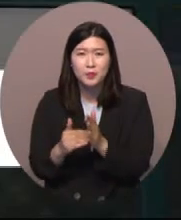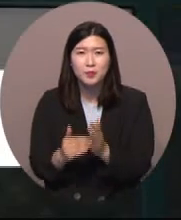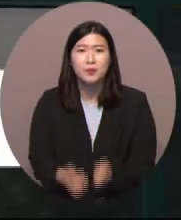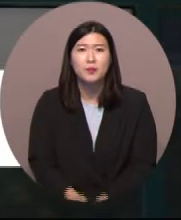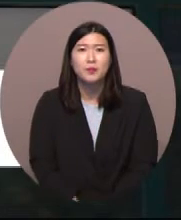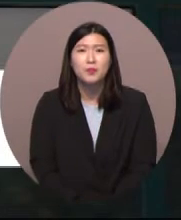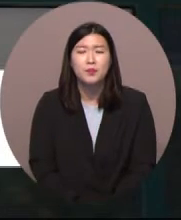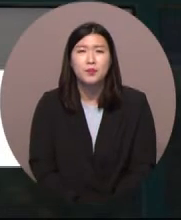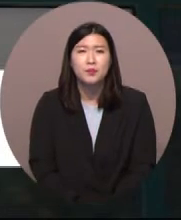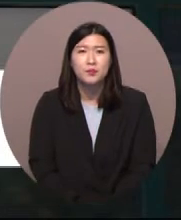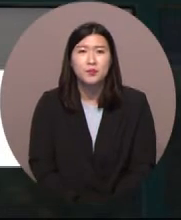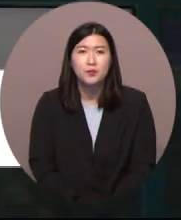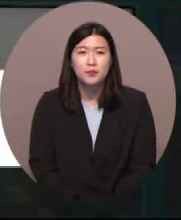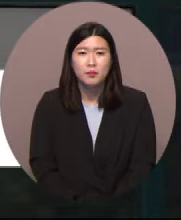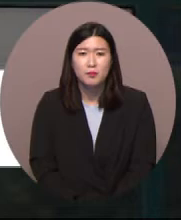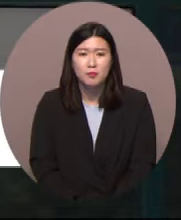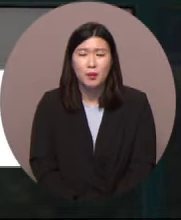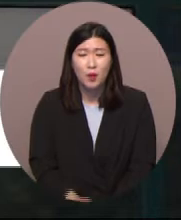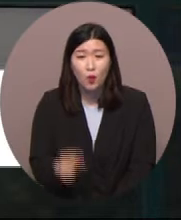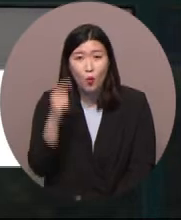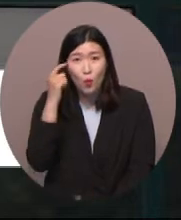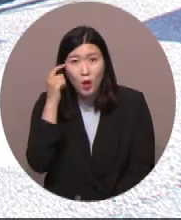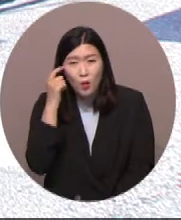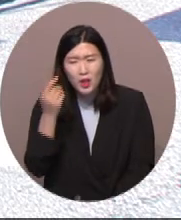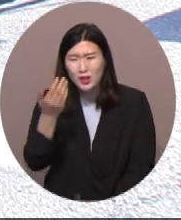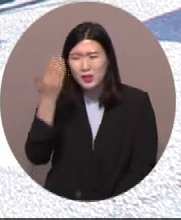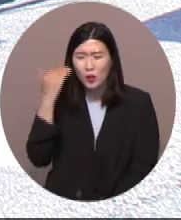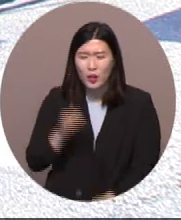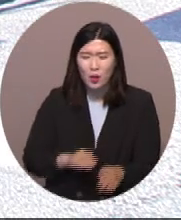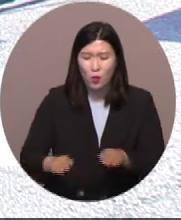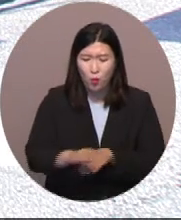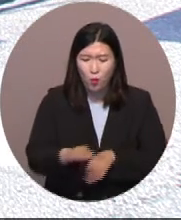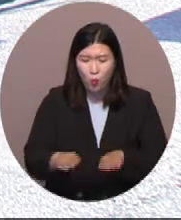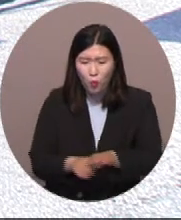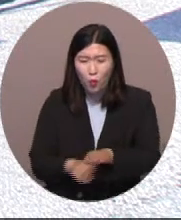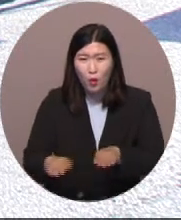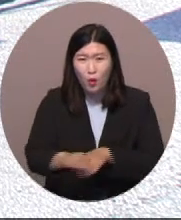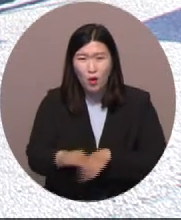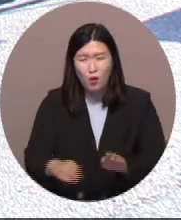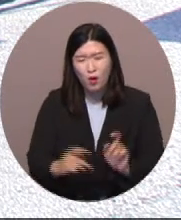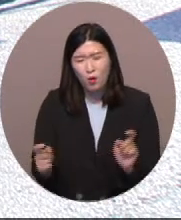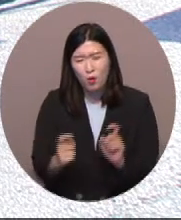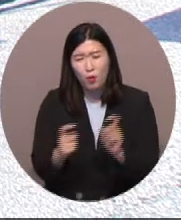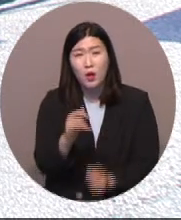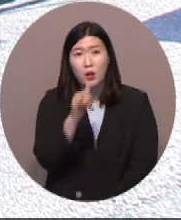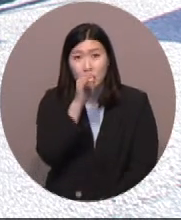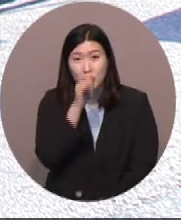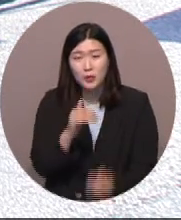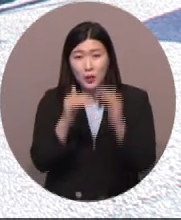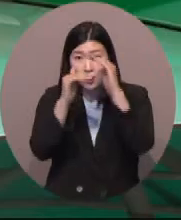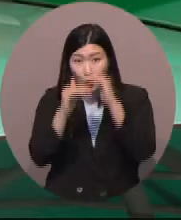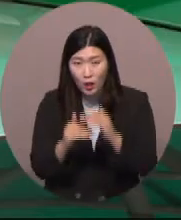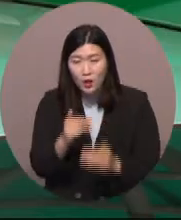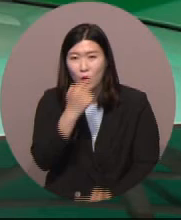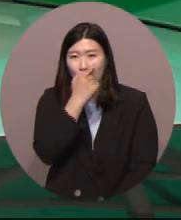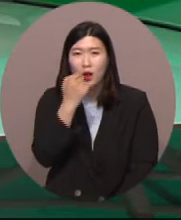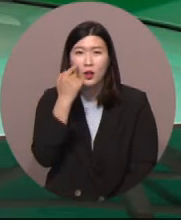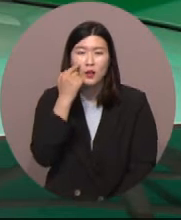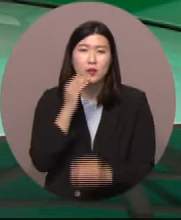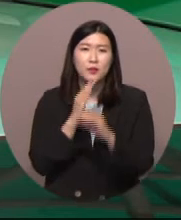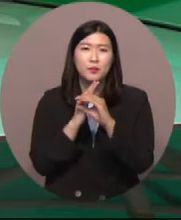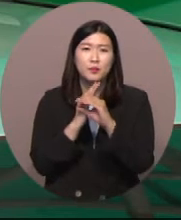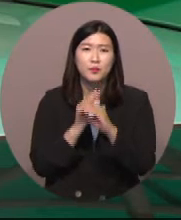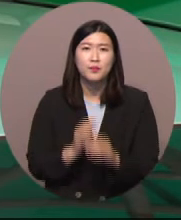입건했습니다 두 차량은 앞서 추울 문제로 시비가 붙었던 것으로 알려진 가운데 경찰은 정확한 사건